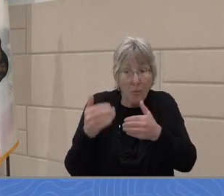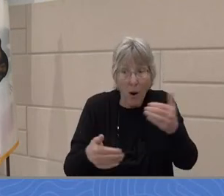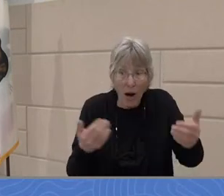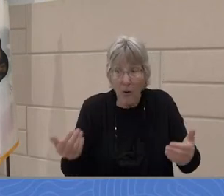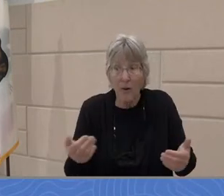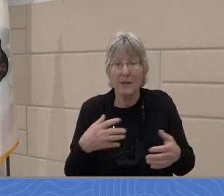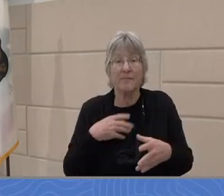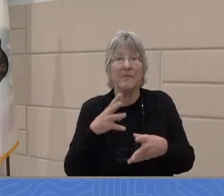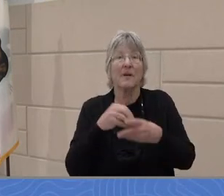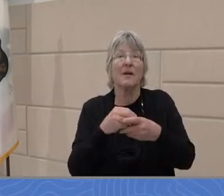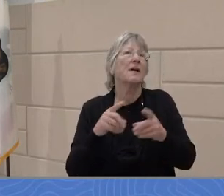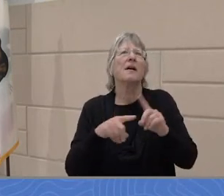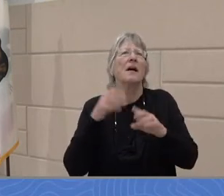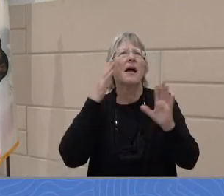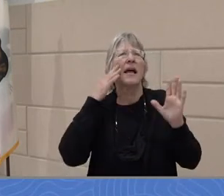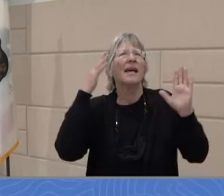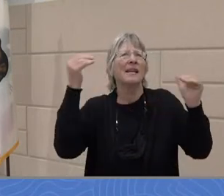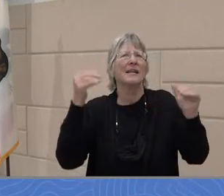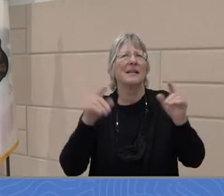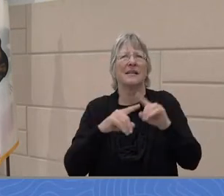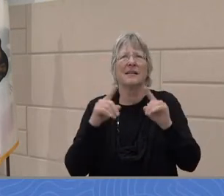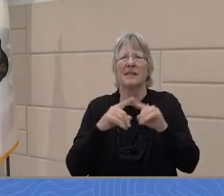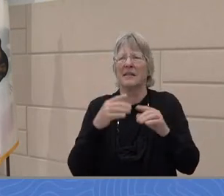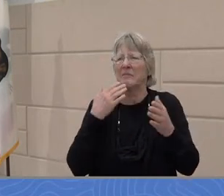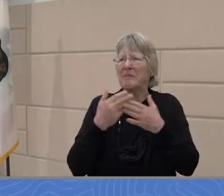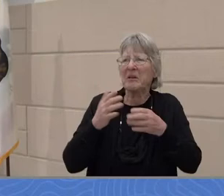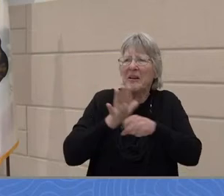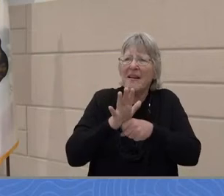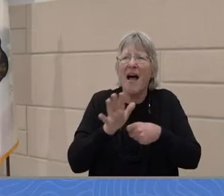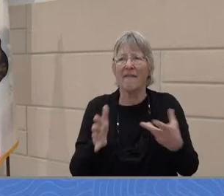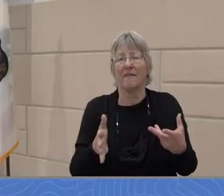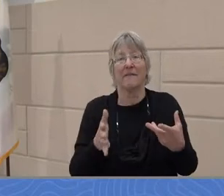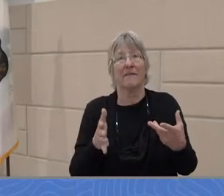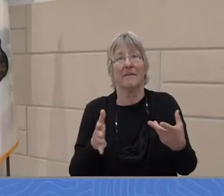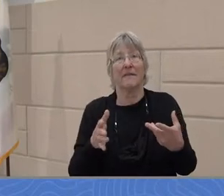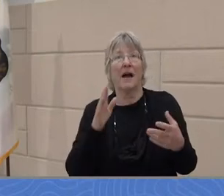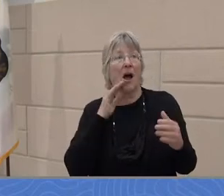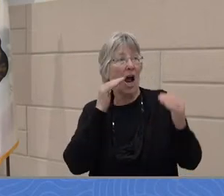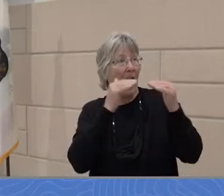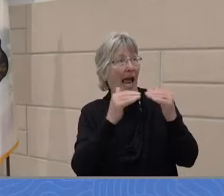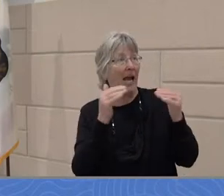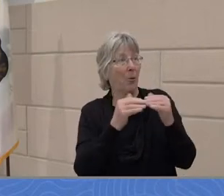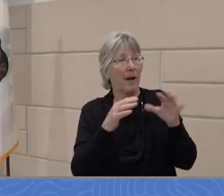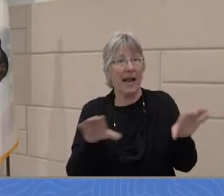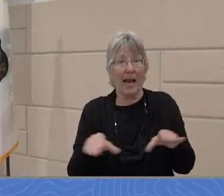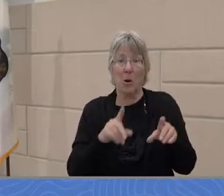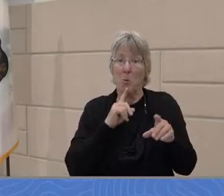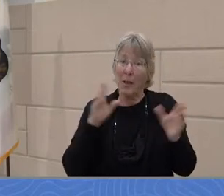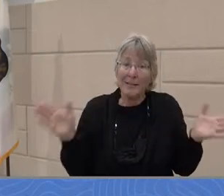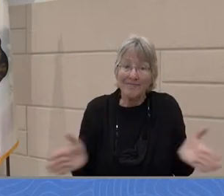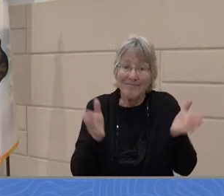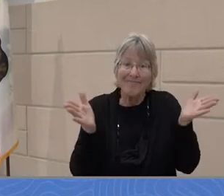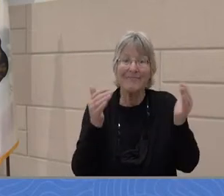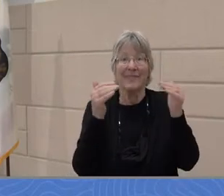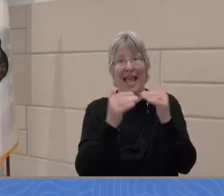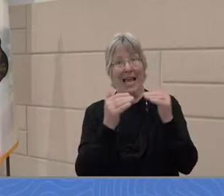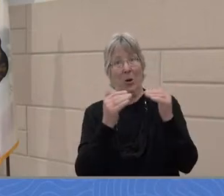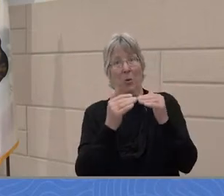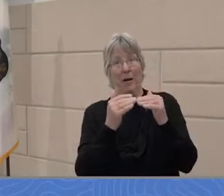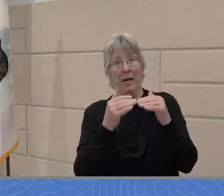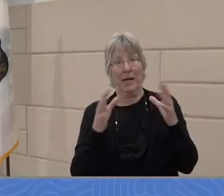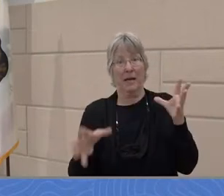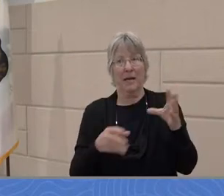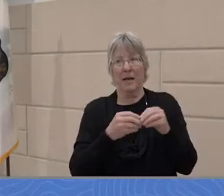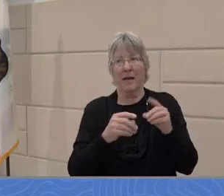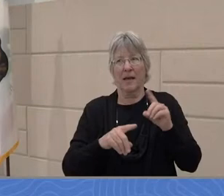กรตรุกาคลังจึงเกยนำใบทัวเมียนประสิทธิภีบให้สกามาภีบตรงนั้นนำใบทัวเมียนสมบั